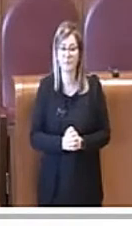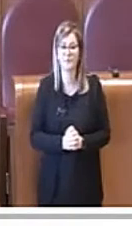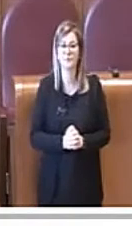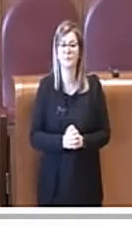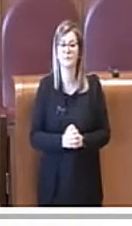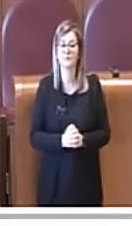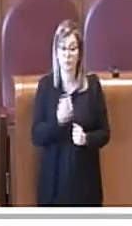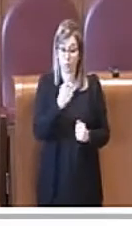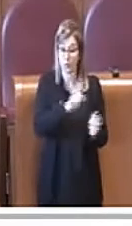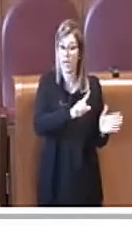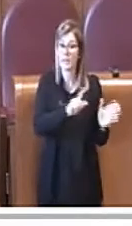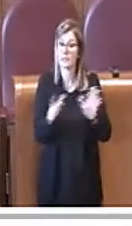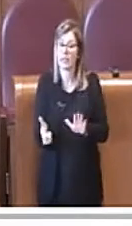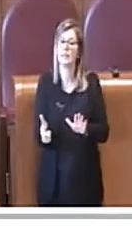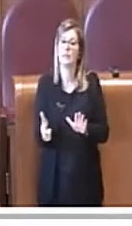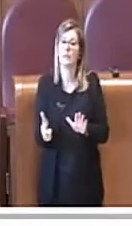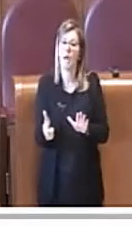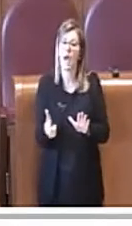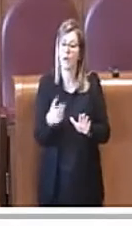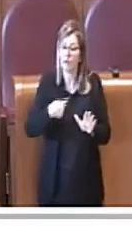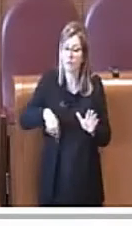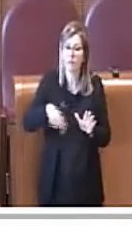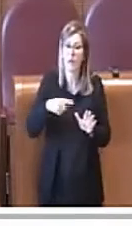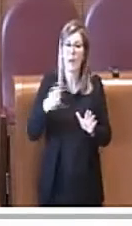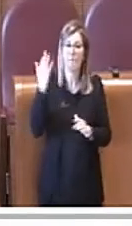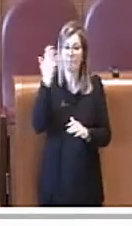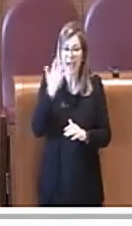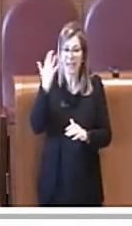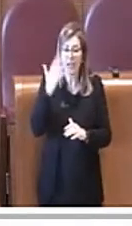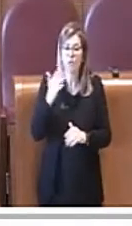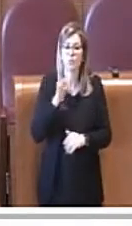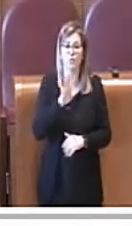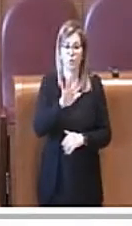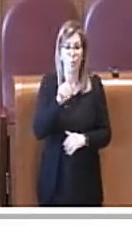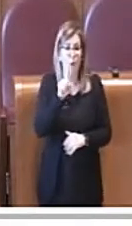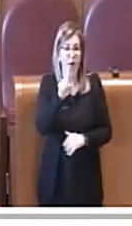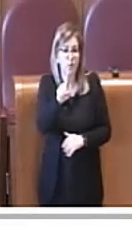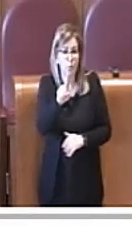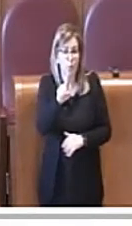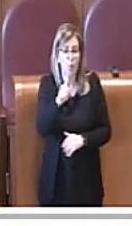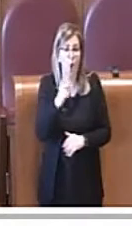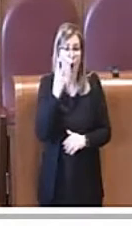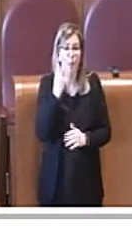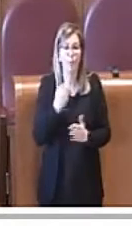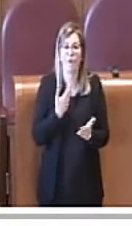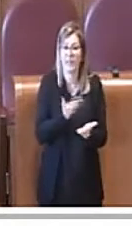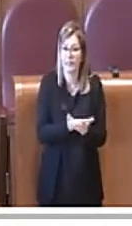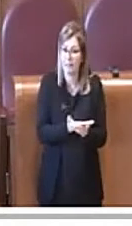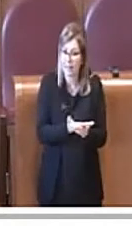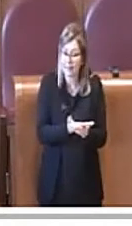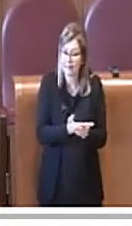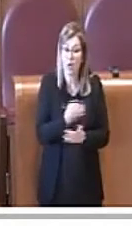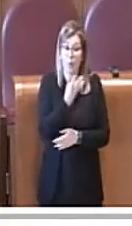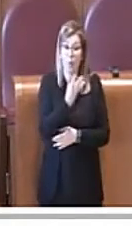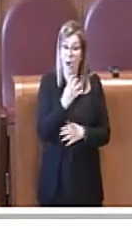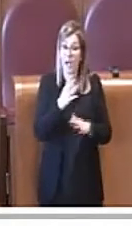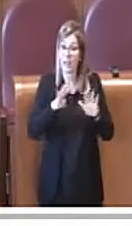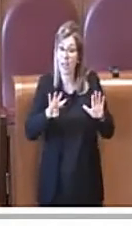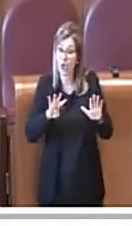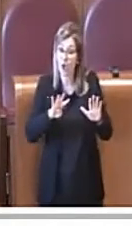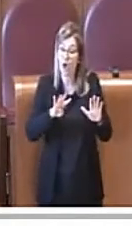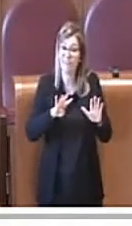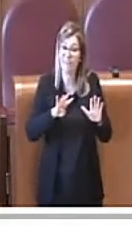una settimana espresso parere su 51 provvedimenti, quindi le 49